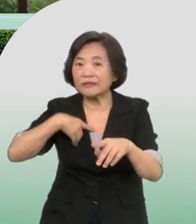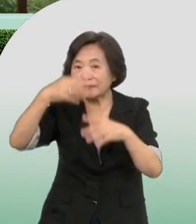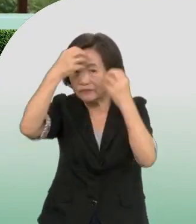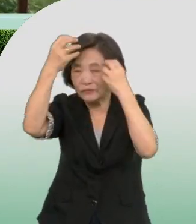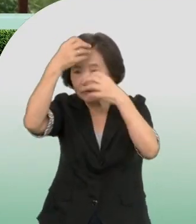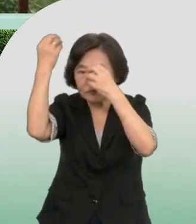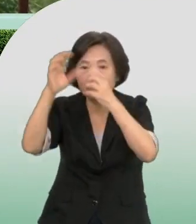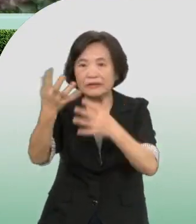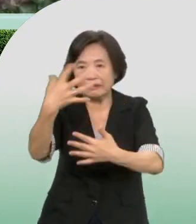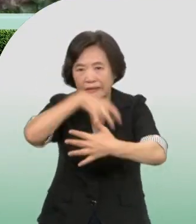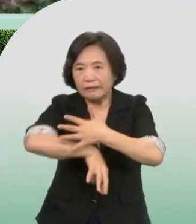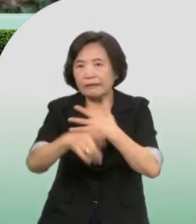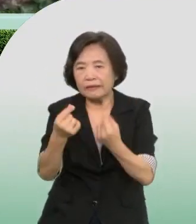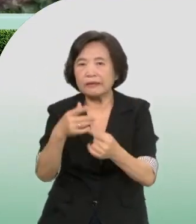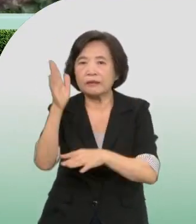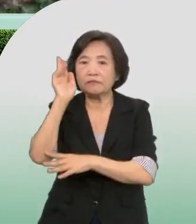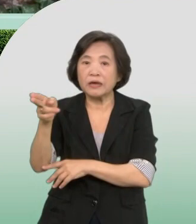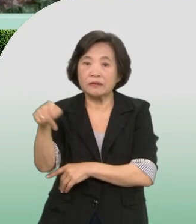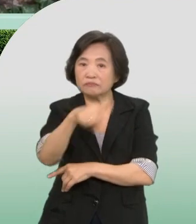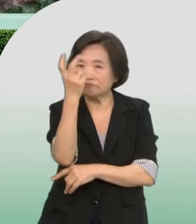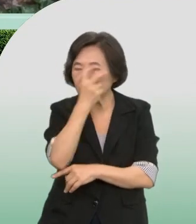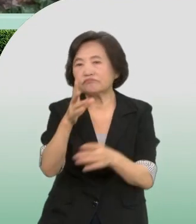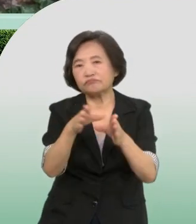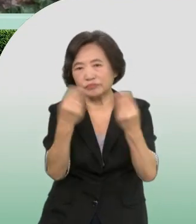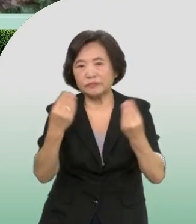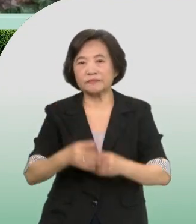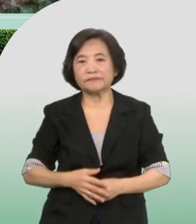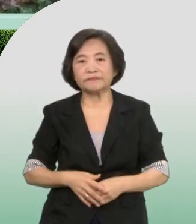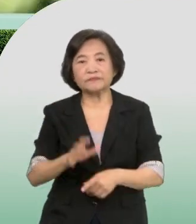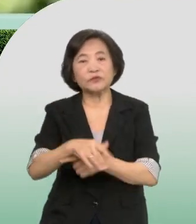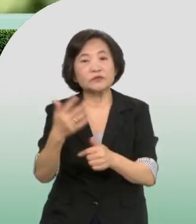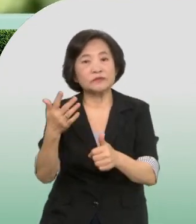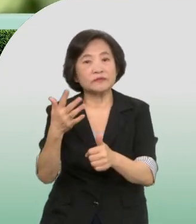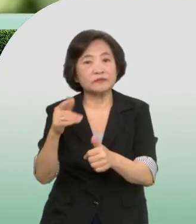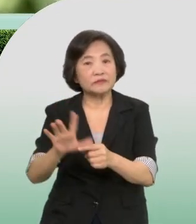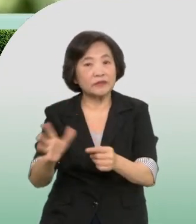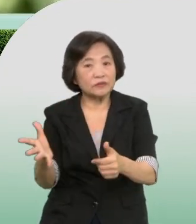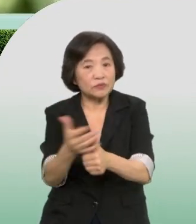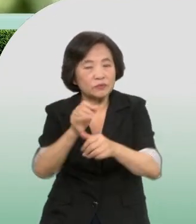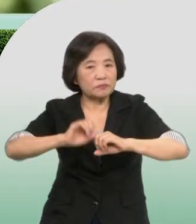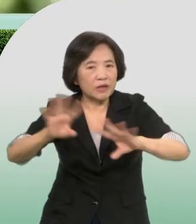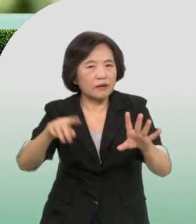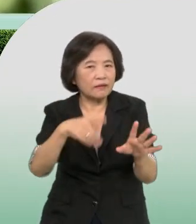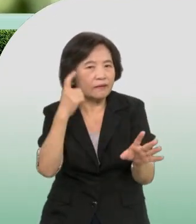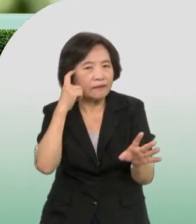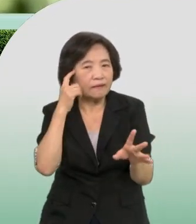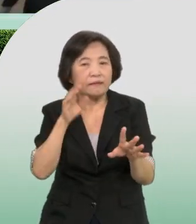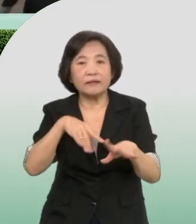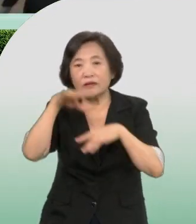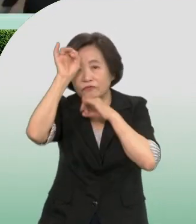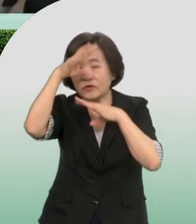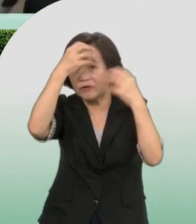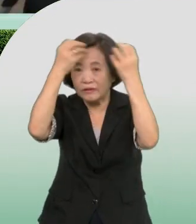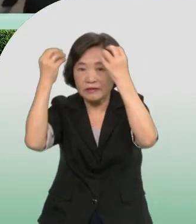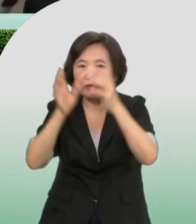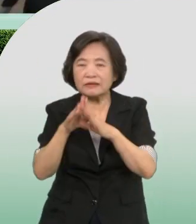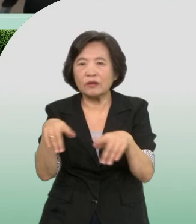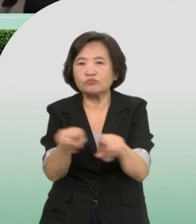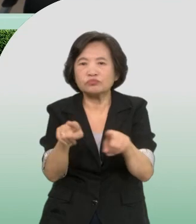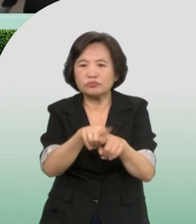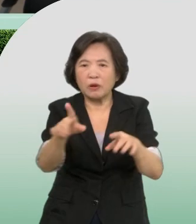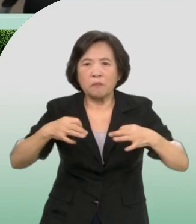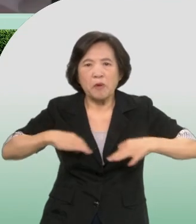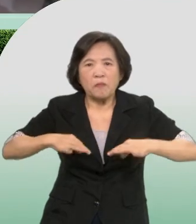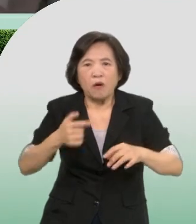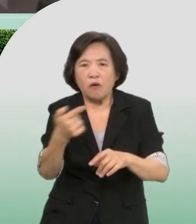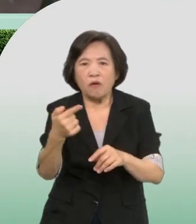央每个同王里复国联姻不是现勘。不过，农粮署冬季分数认为王里复国没